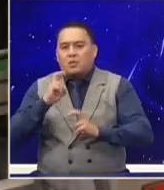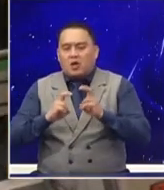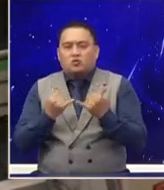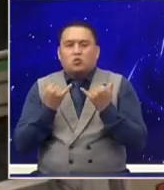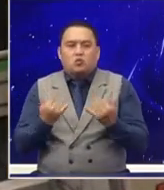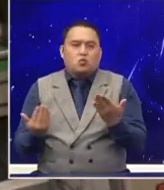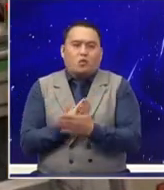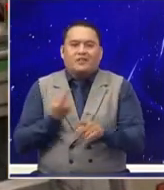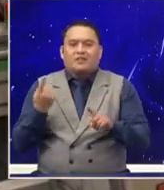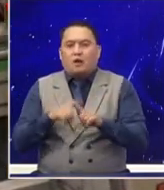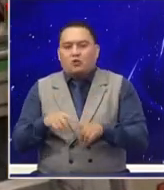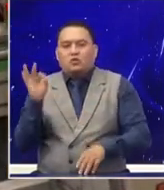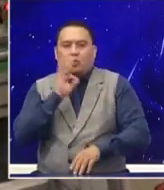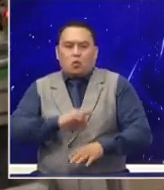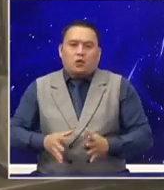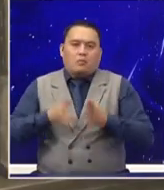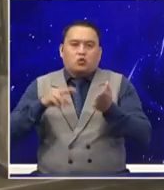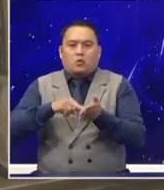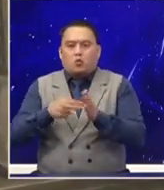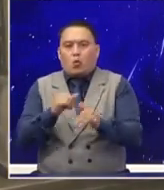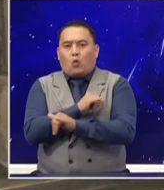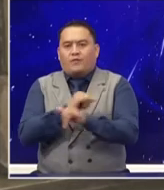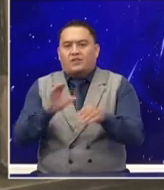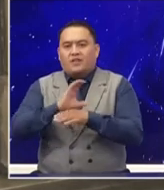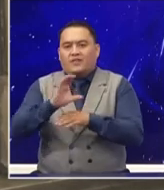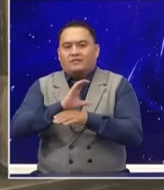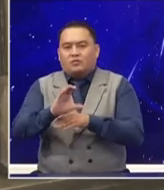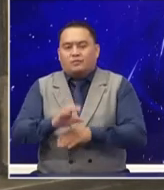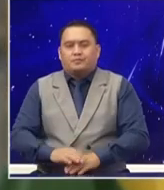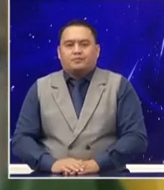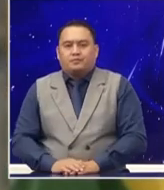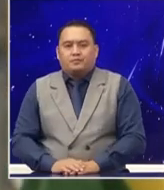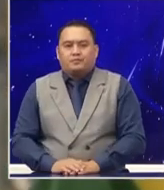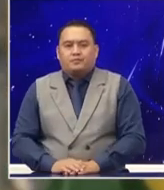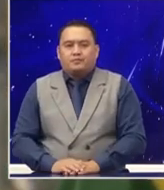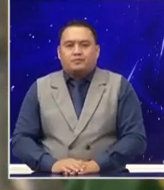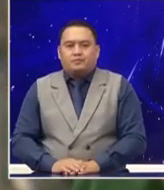осваивает новые технологии и уже строит большие планы по увеличению выпуска продукции.